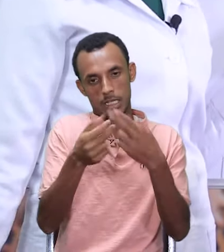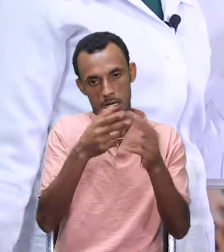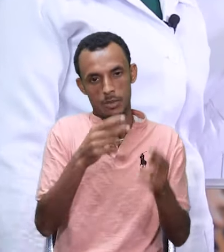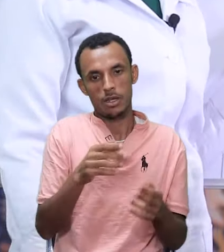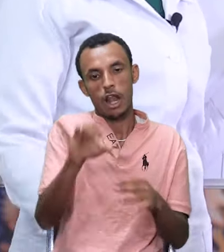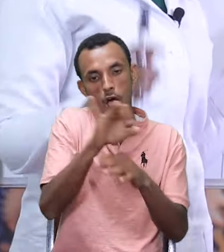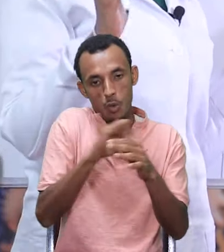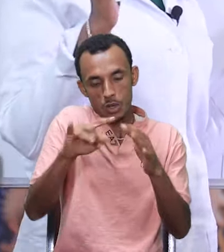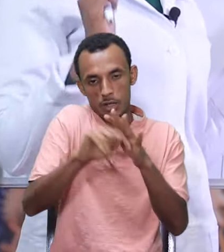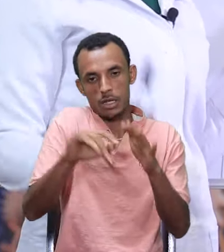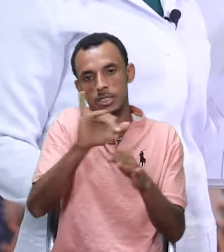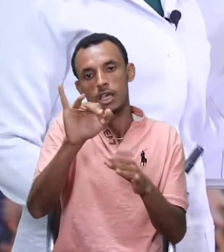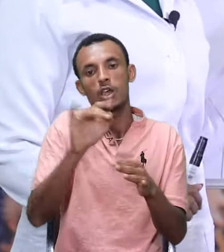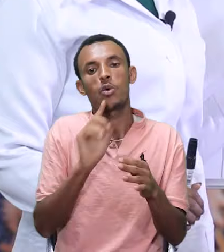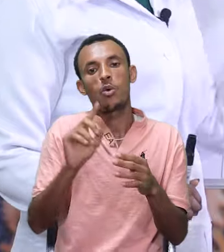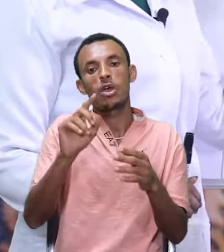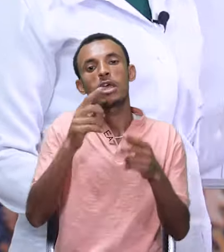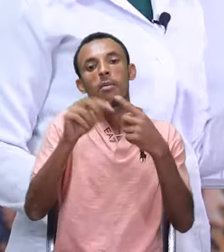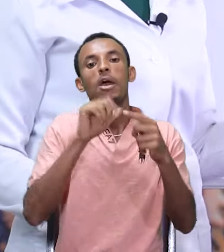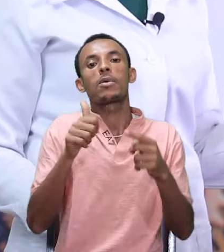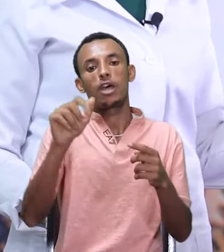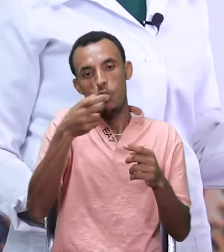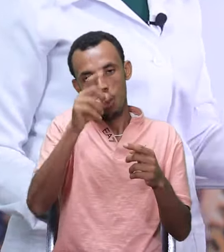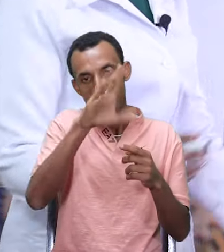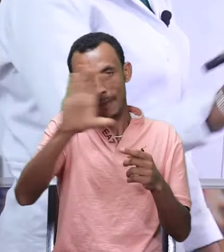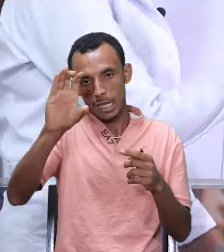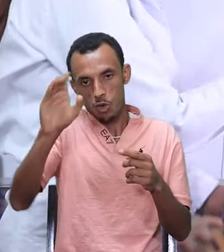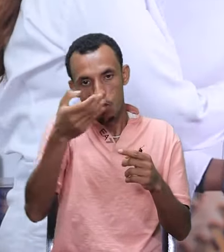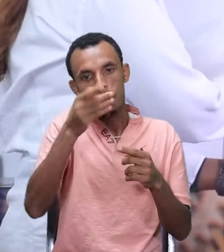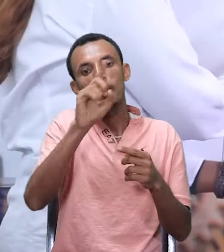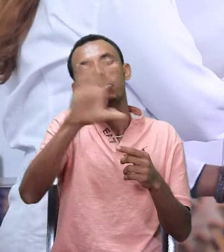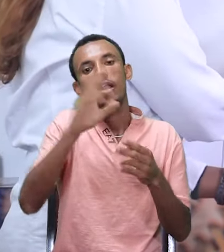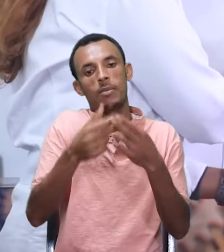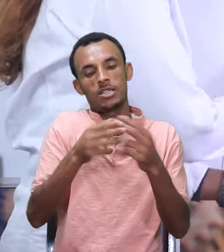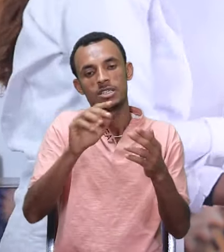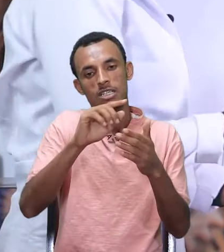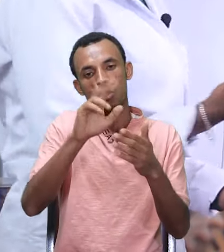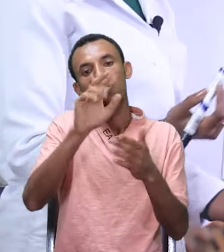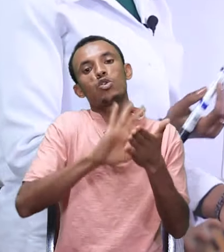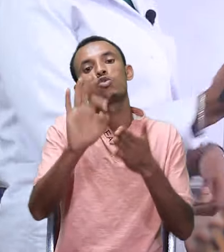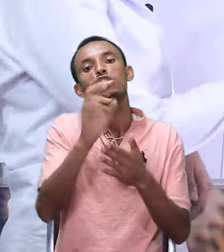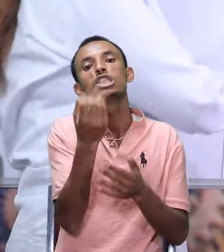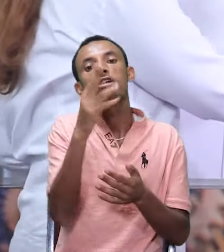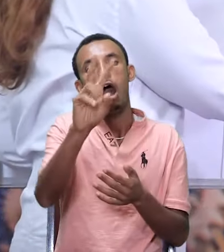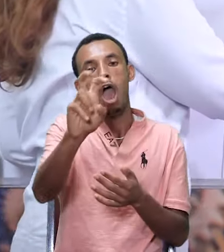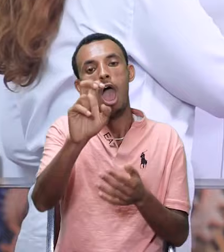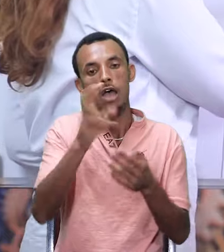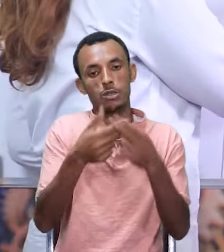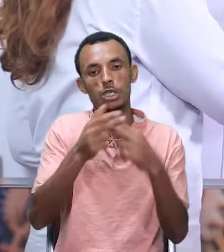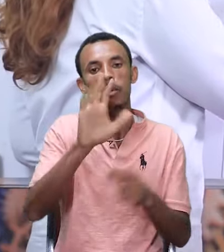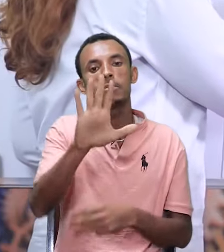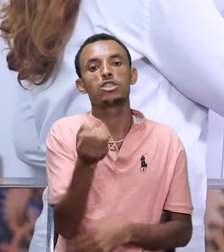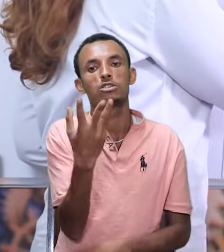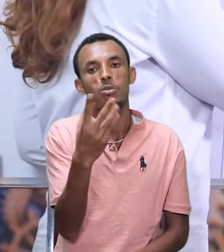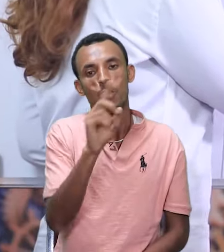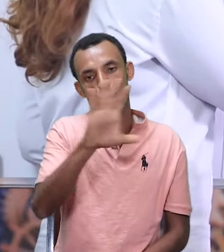ቁጥር እናባዛለን። ማይመጣ ከሆነ ግን በመቶ መቶኛ እናባዛለን። ስለዚህ አሁን ቁጥራችን 20 ነው። 20 በ5